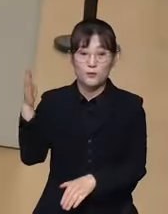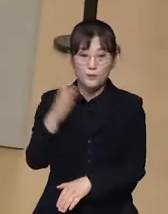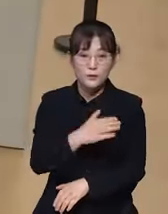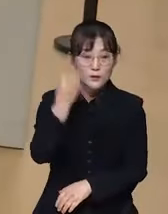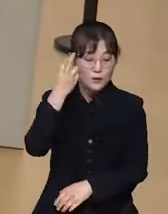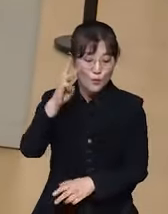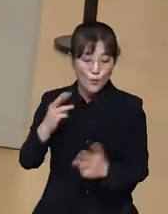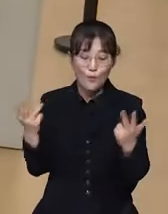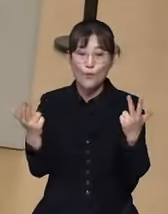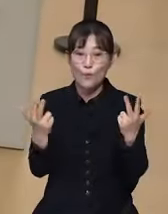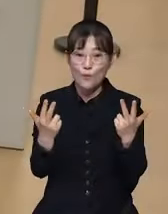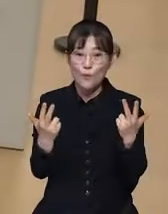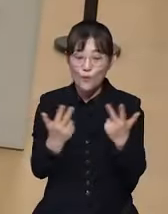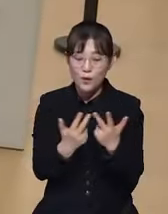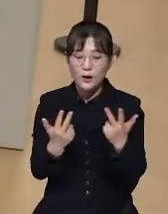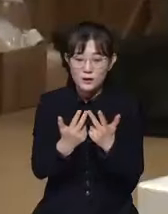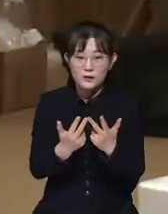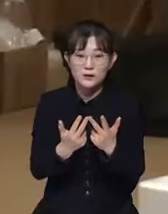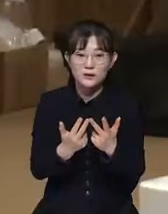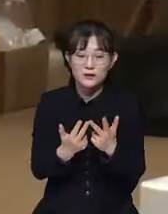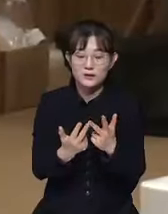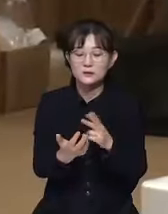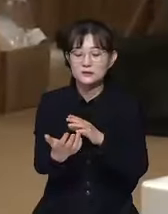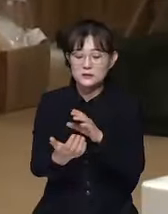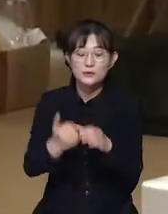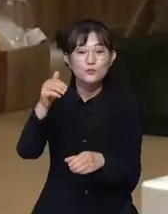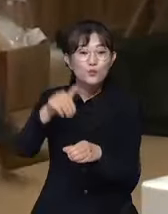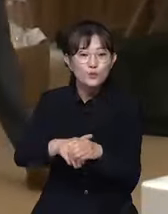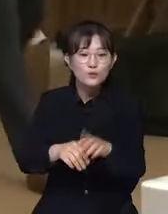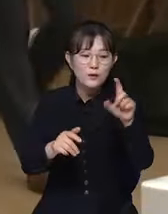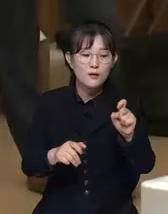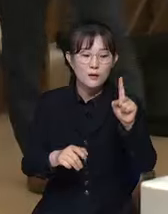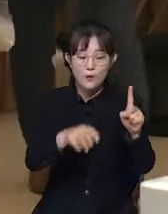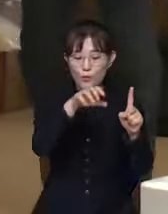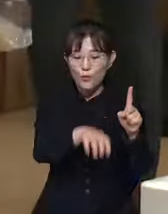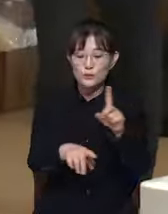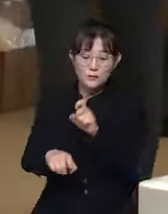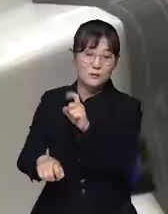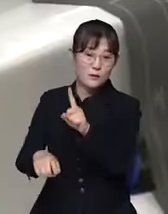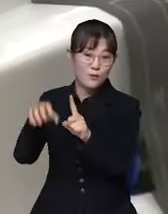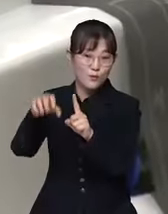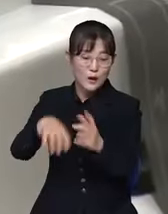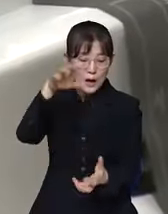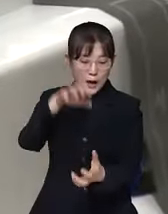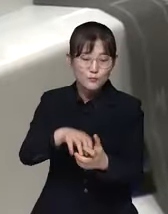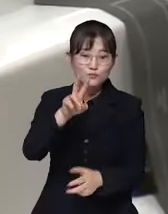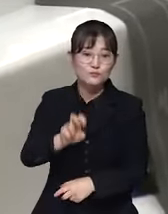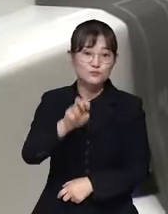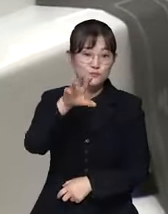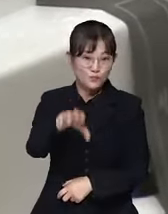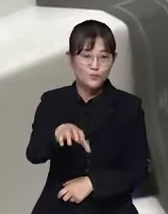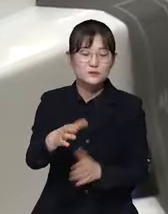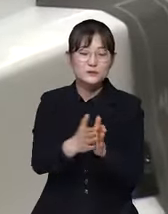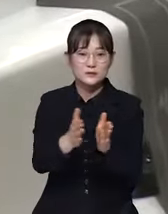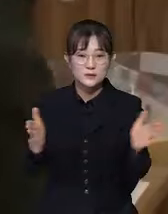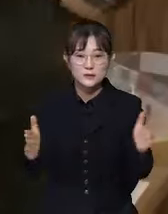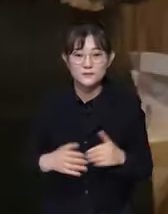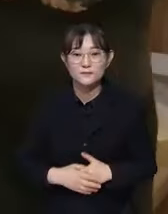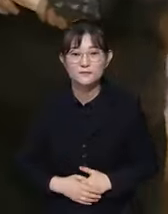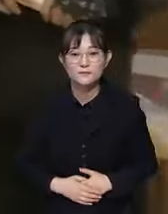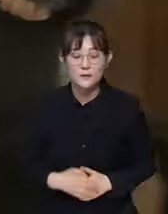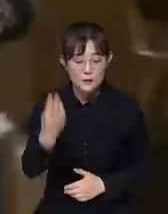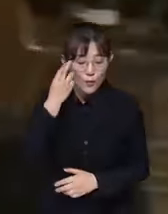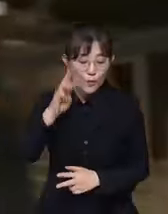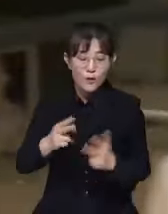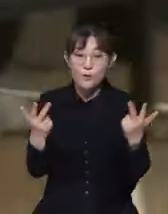영광 사전 투표소 11곳과 곡성 11곳 등 모두 22곳에서 사전 투표가 진행됐습니다